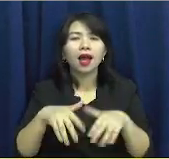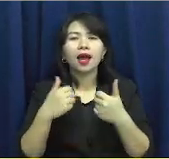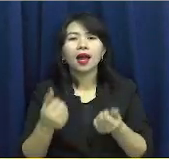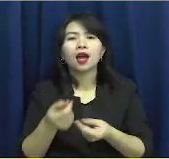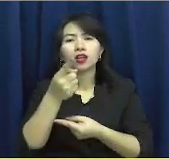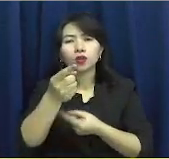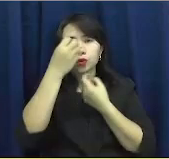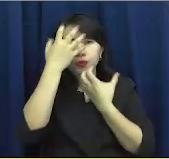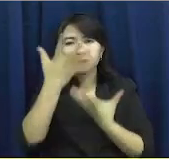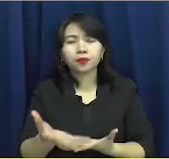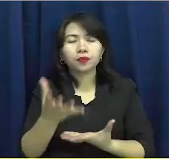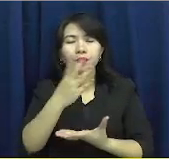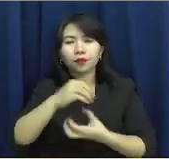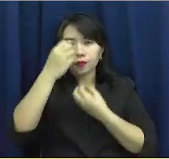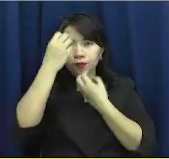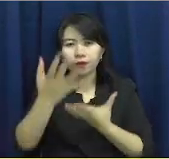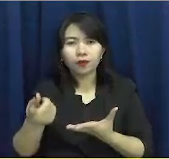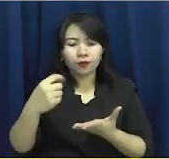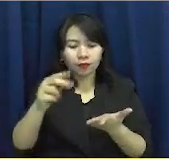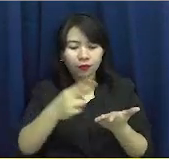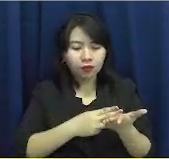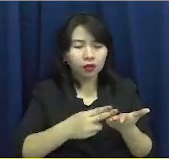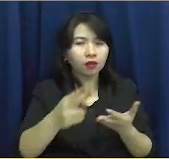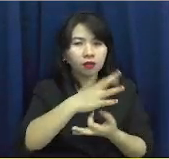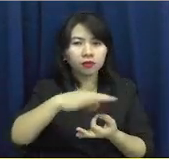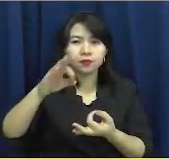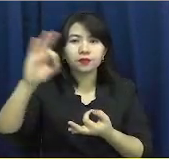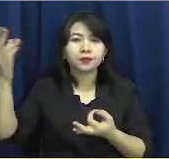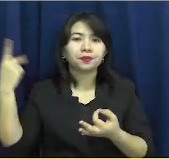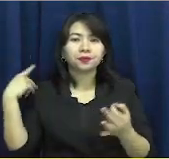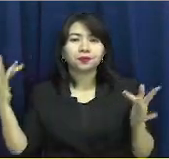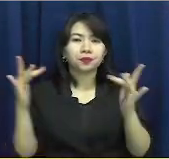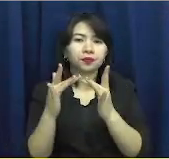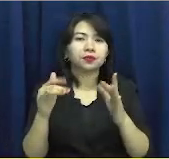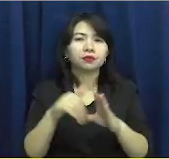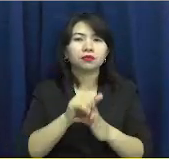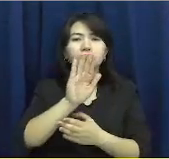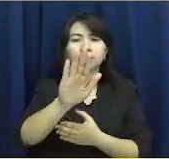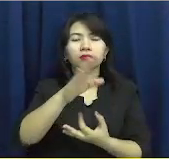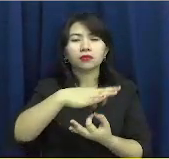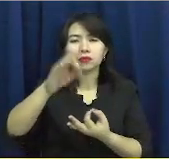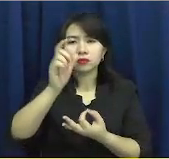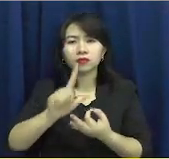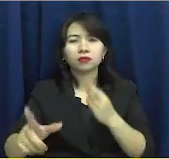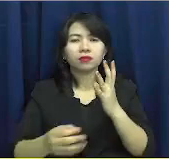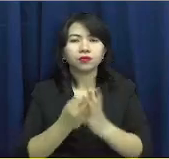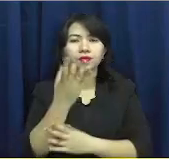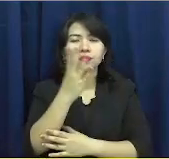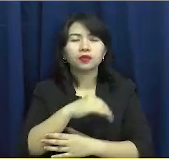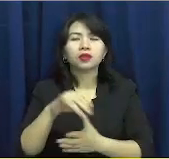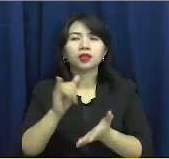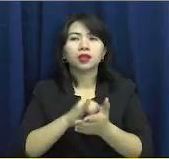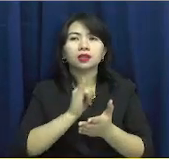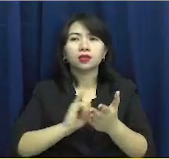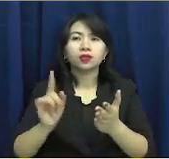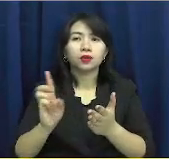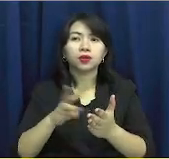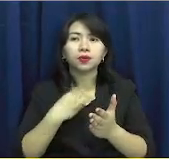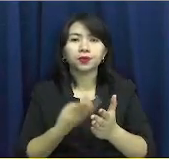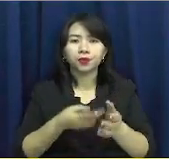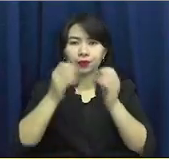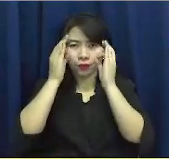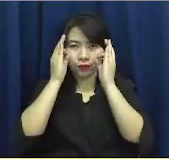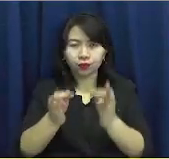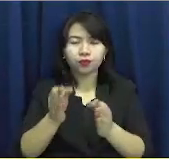banal na Espiritu na may kinalaman sa spiritual na paglago mo. You see? Yan po ang pinaka-issue po natin dito.